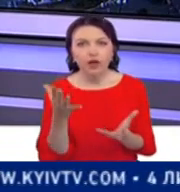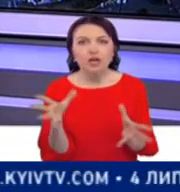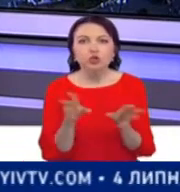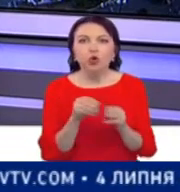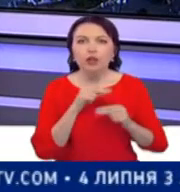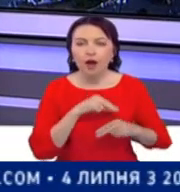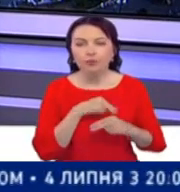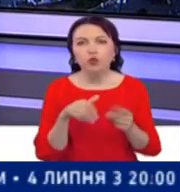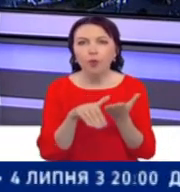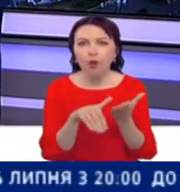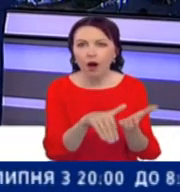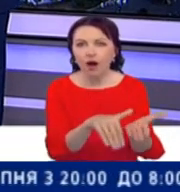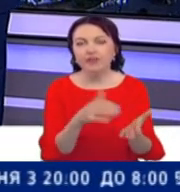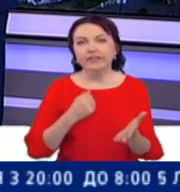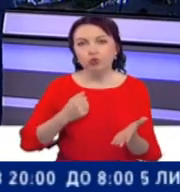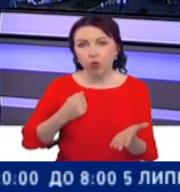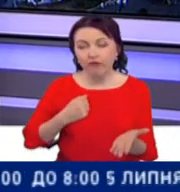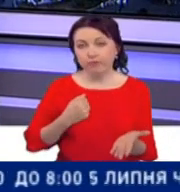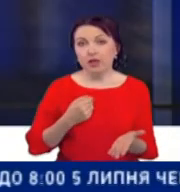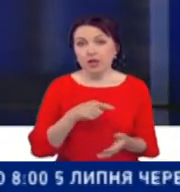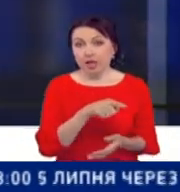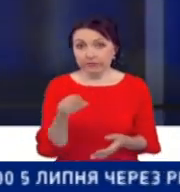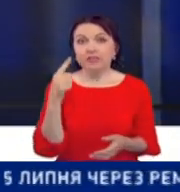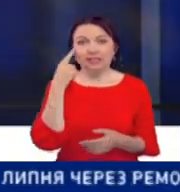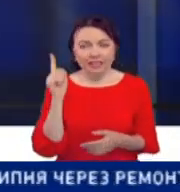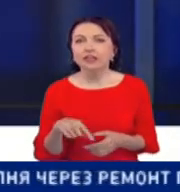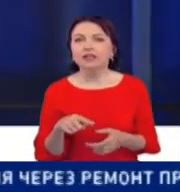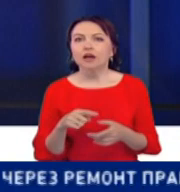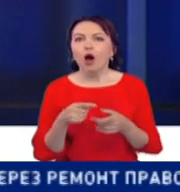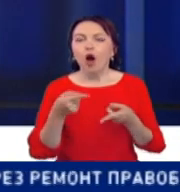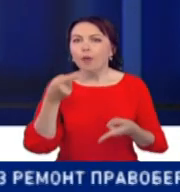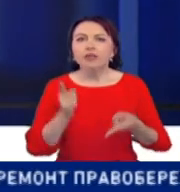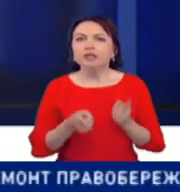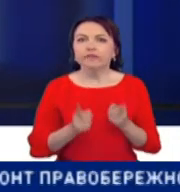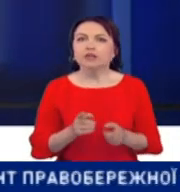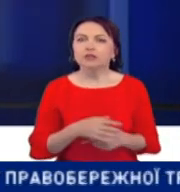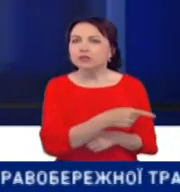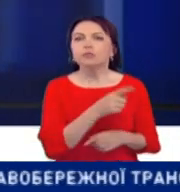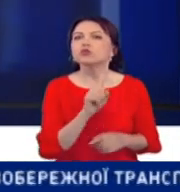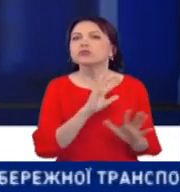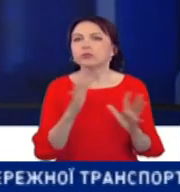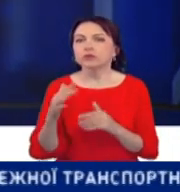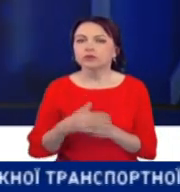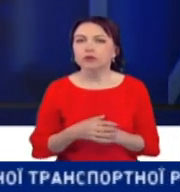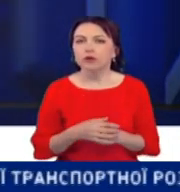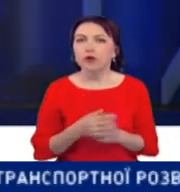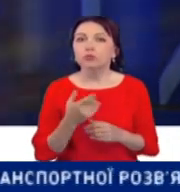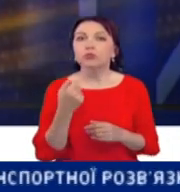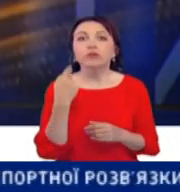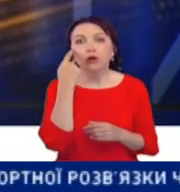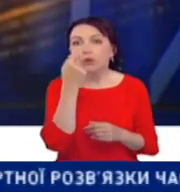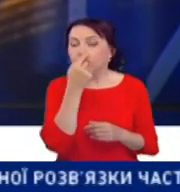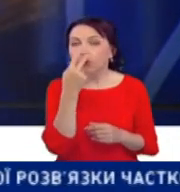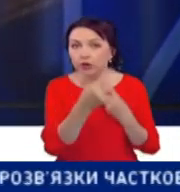колегами допомагає військовим. Ви знаєте об'єктивні реалії? Ви знаєте, бо ви безпосередньо це